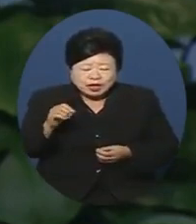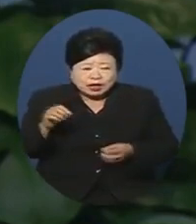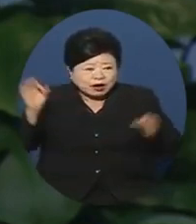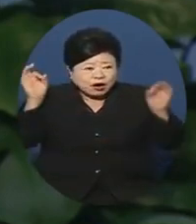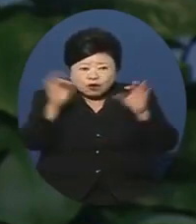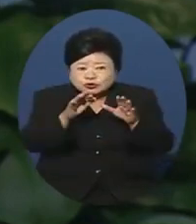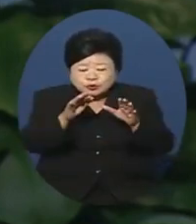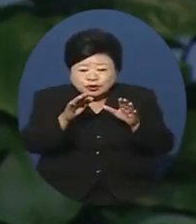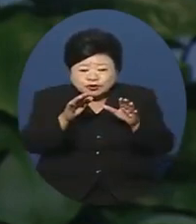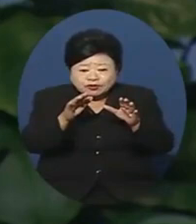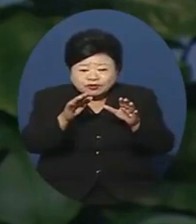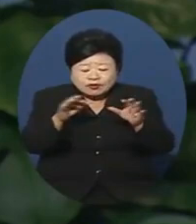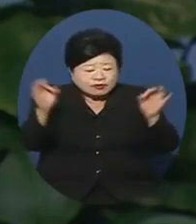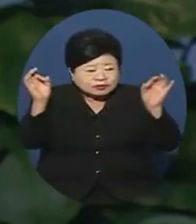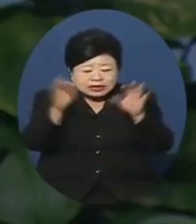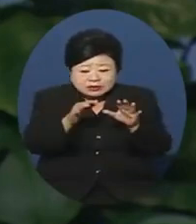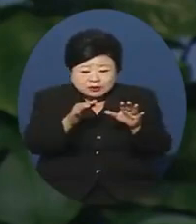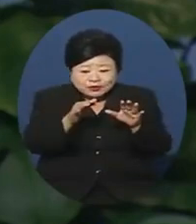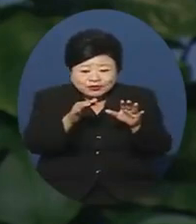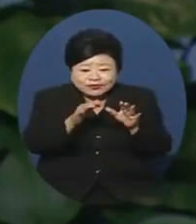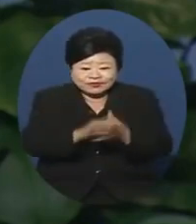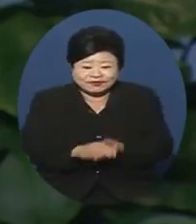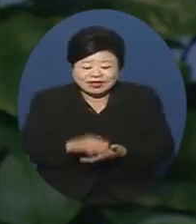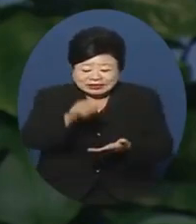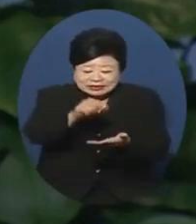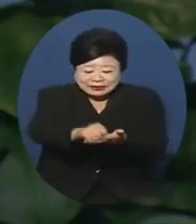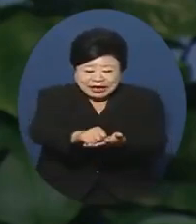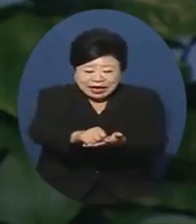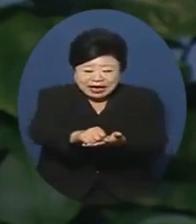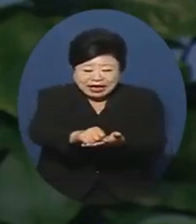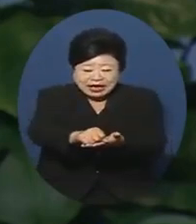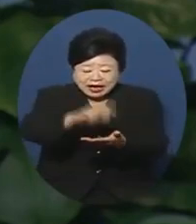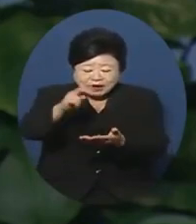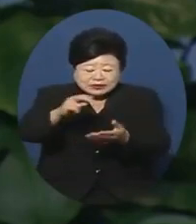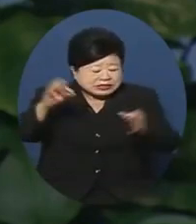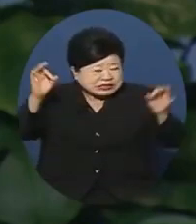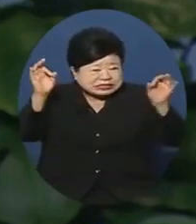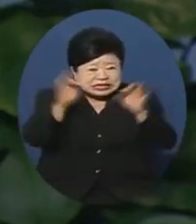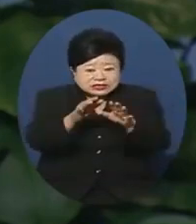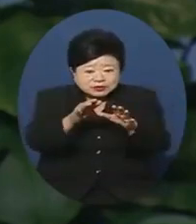그런 것 동시에 사라져요. 잡았다 한 동시에 사라져요.